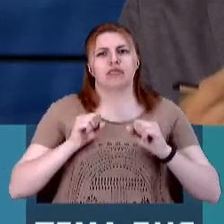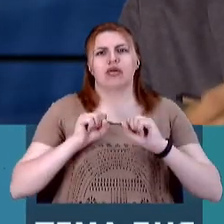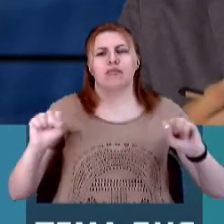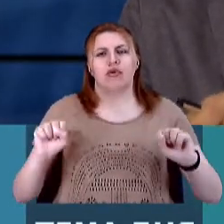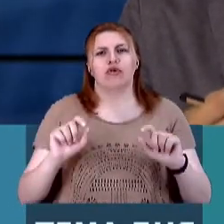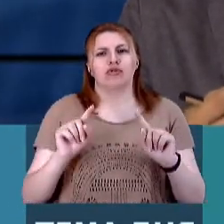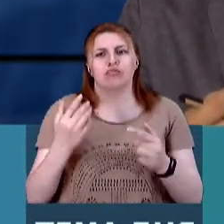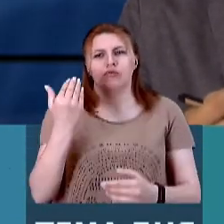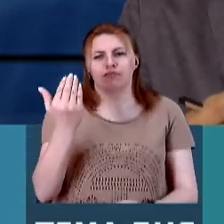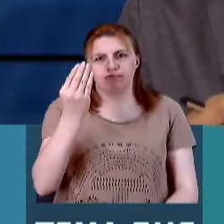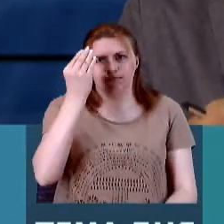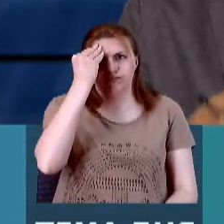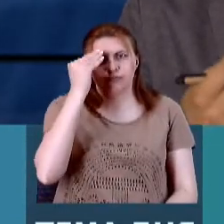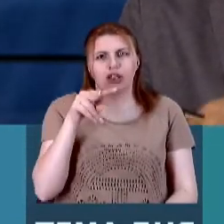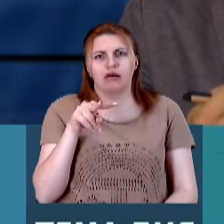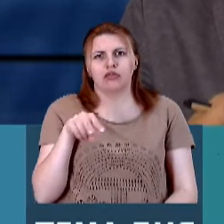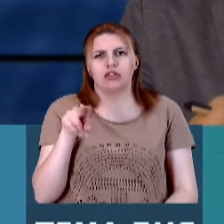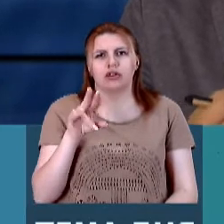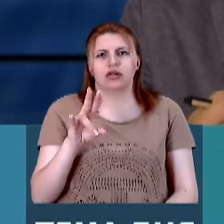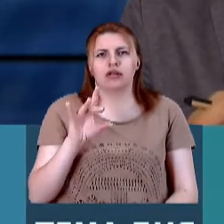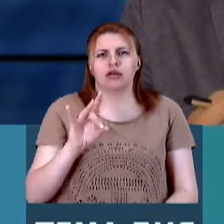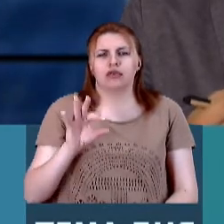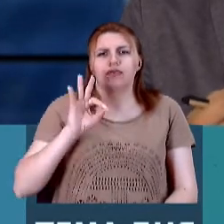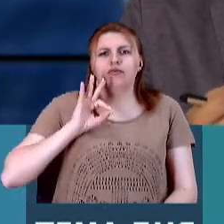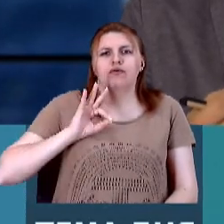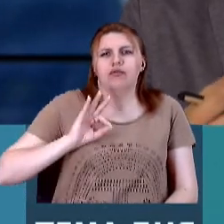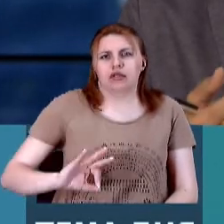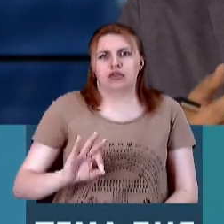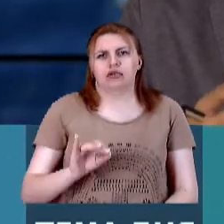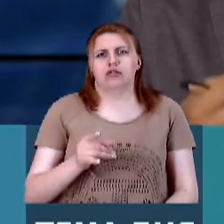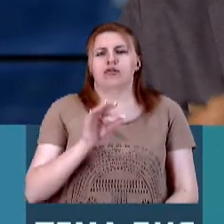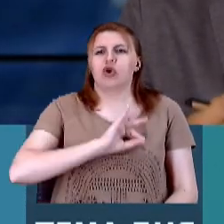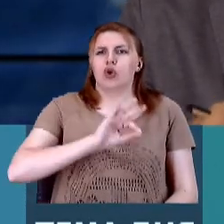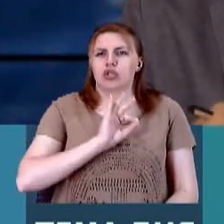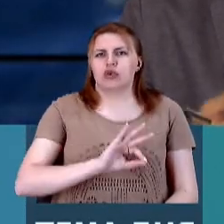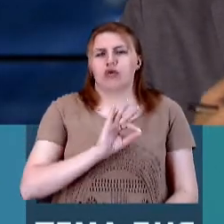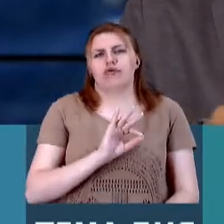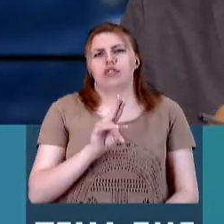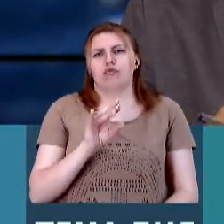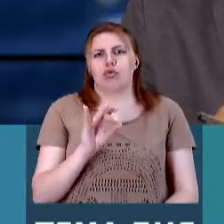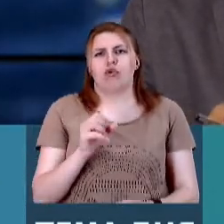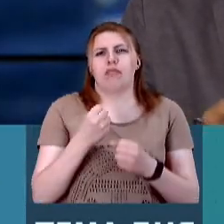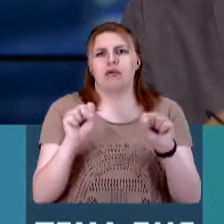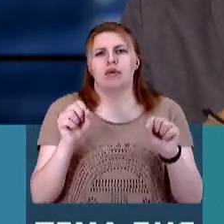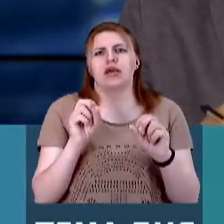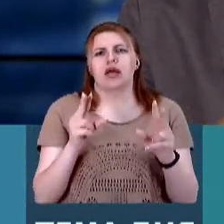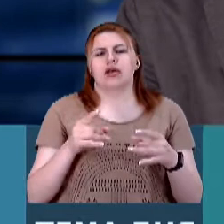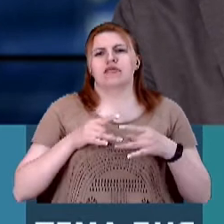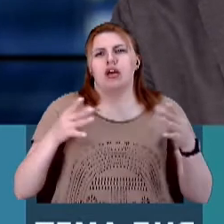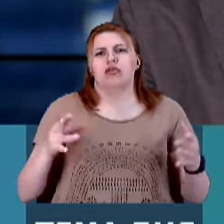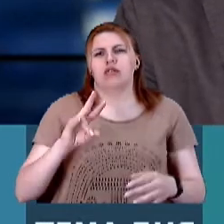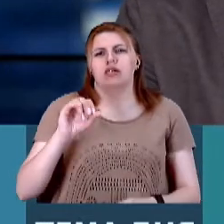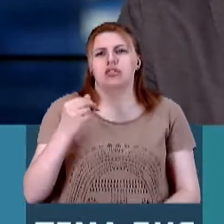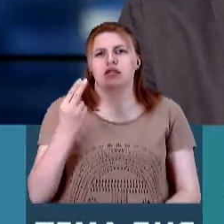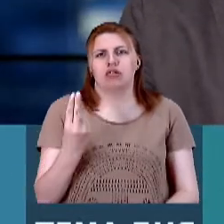чому бойовикам так званої ЛДНР вигідніше використовувати наратив про перемогу як свято національного тріумфу? От